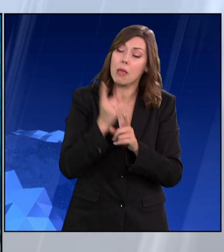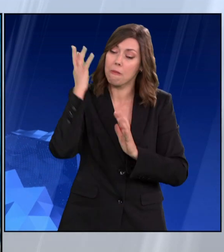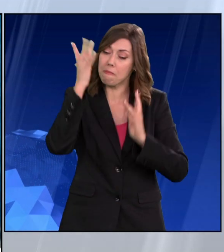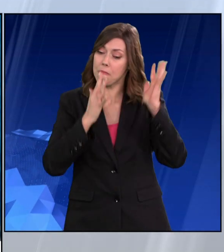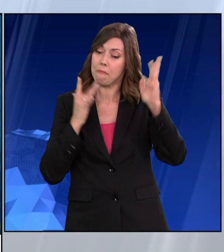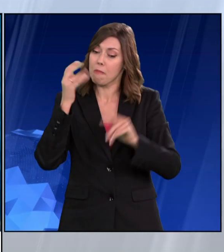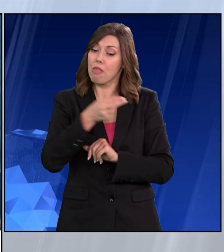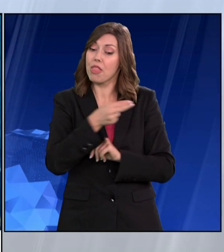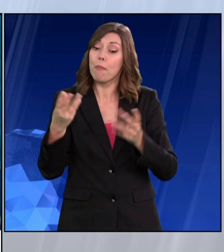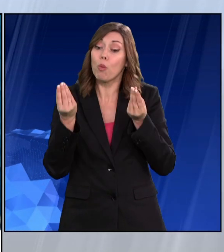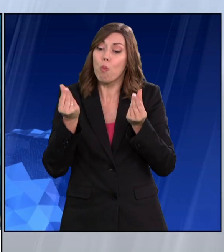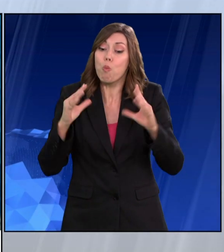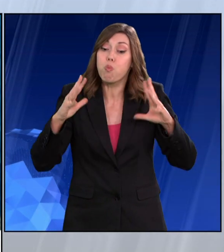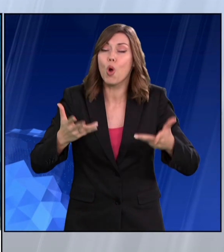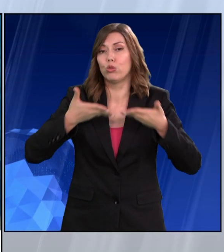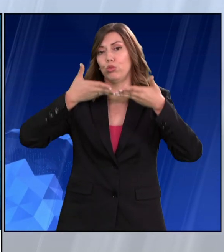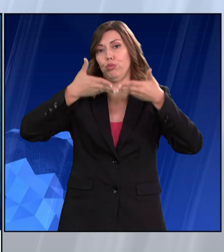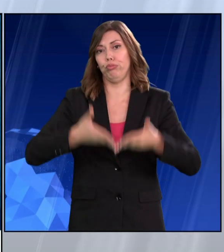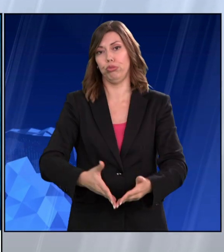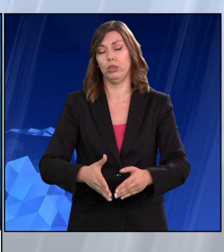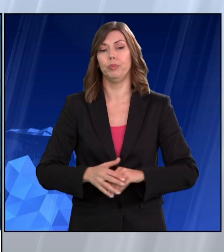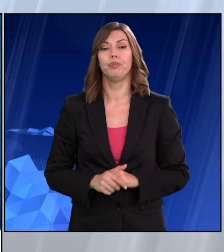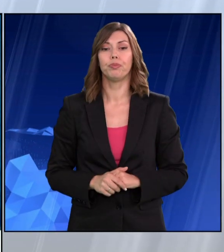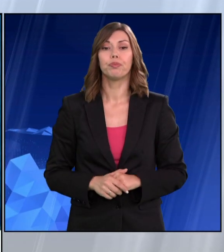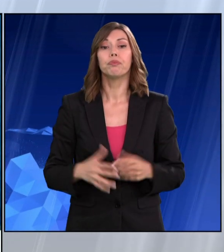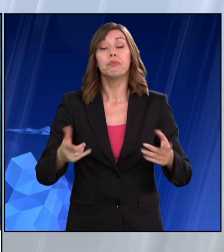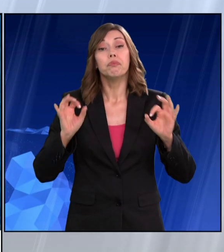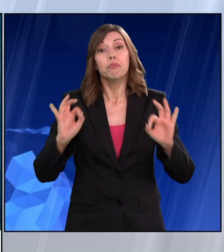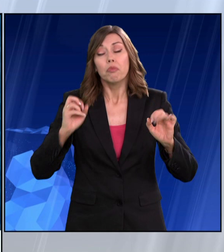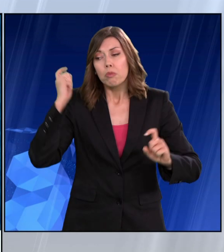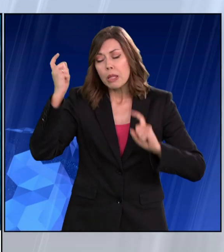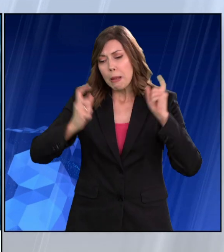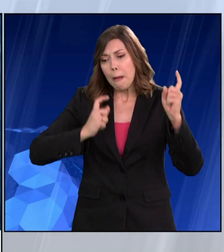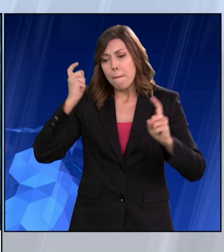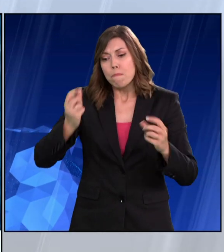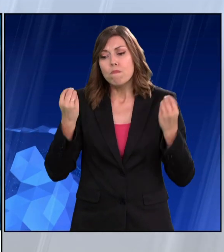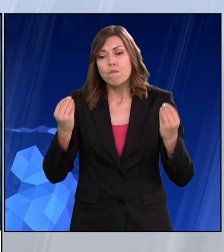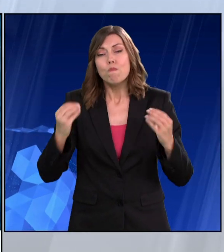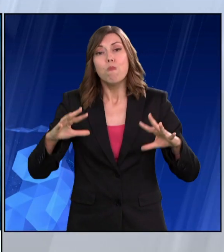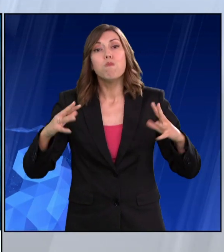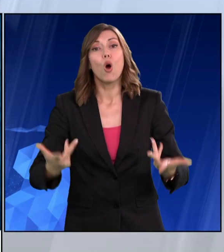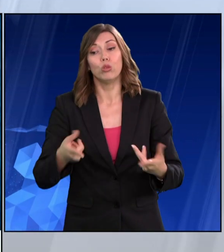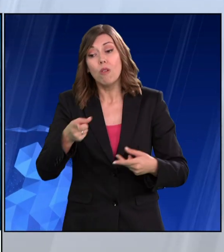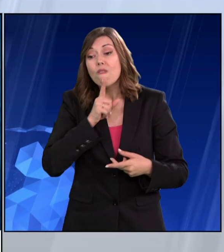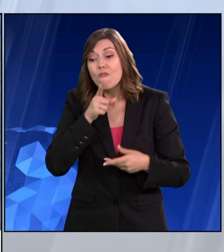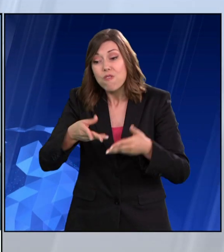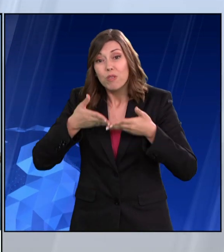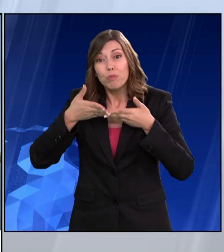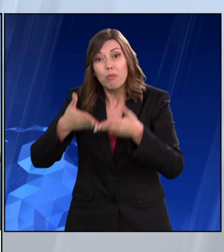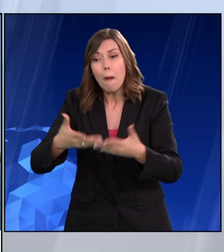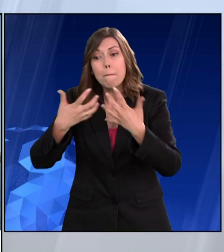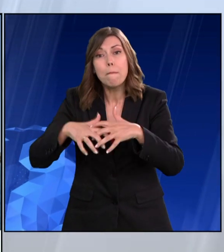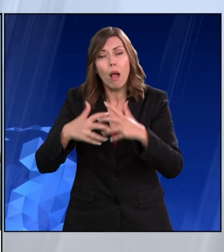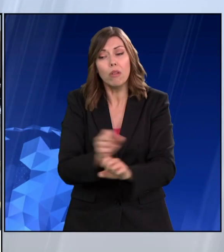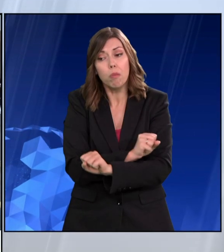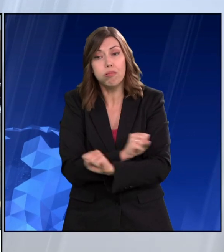Βασανιστικά ερωτήματα παραμένουν αναπάντητα για το τι οδήγησε στην ανίποτη τραγωδία. Χάλασε η μηχανή του αλλιευτικού και πότε, ενώ αυτό έπλεε πάνω